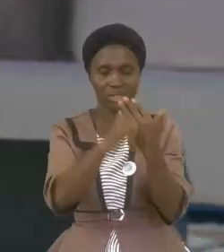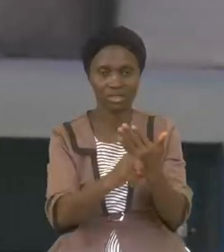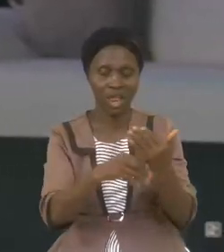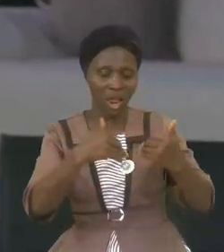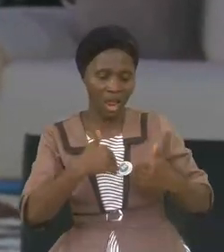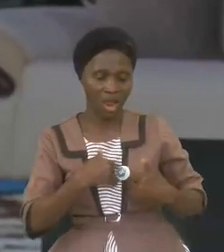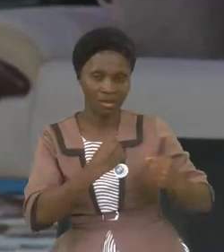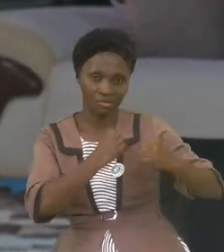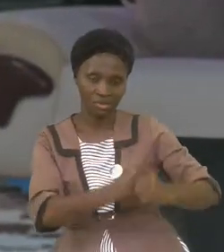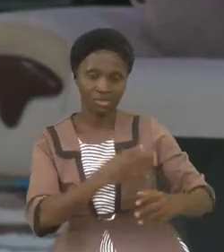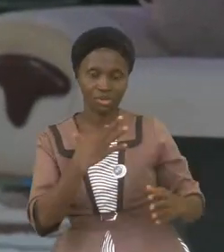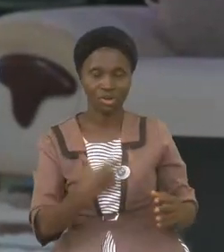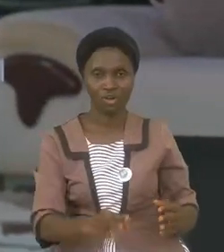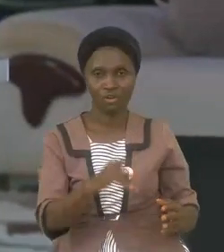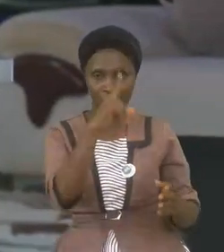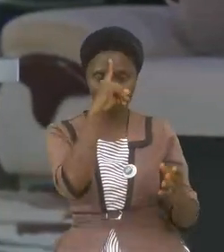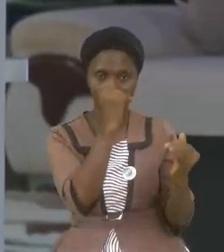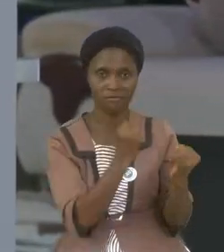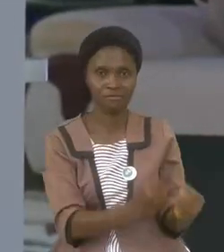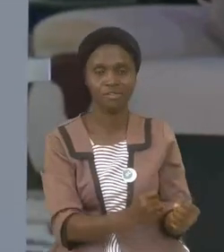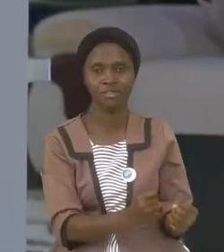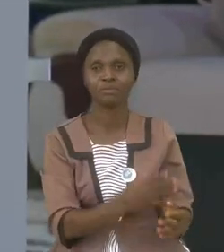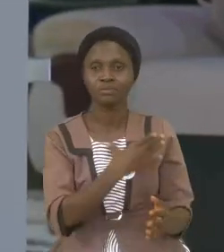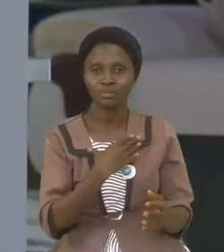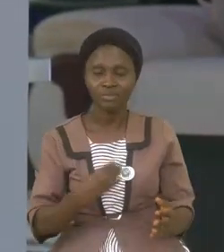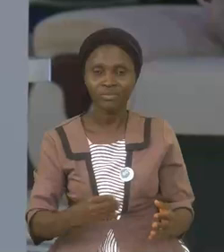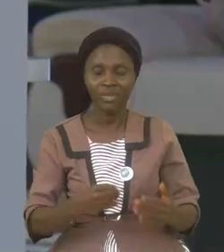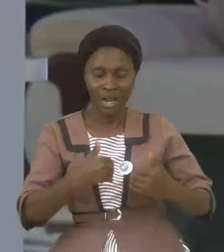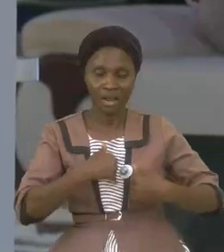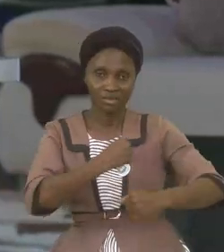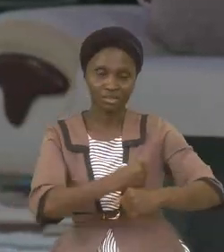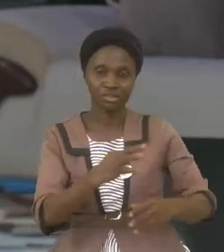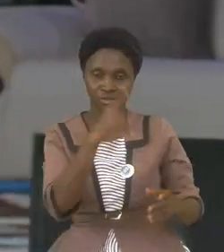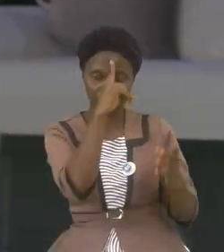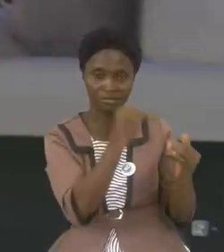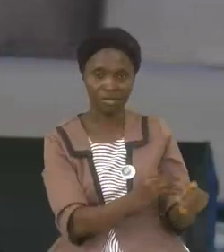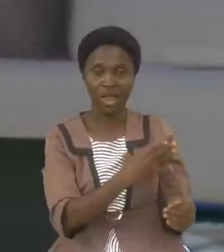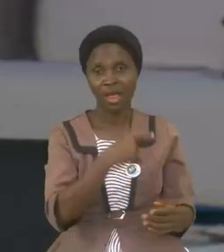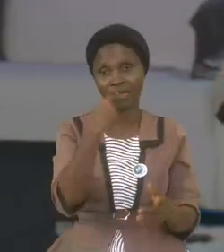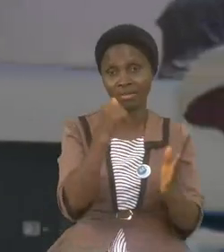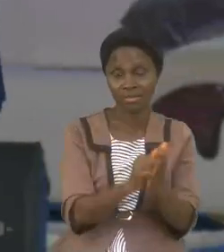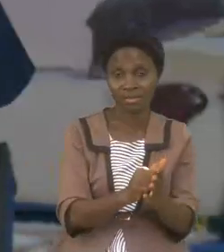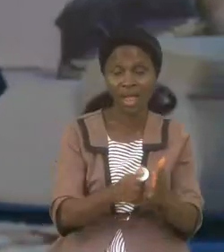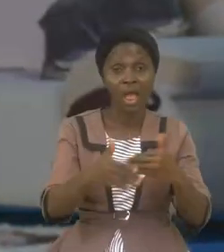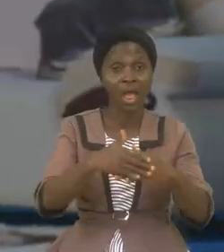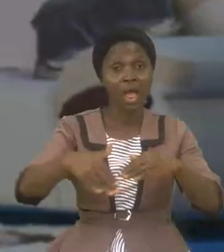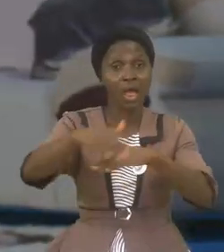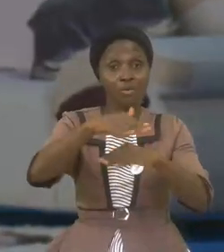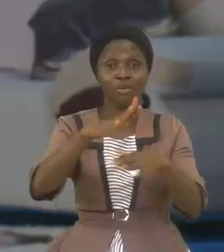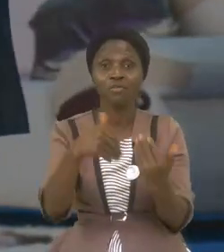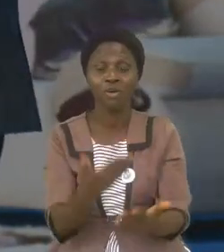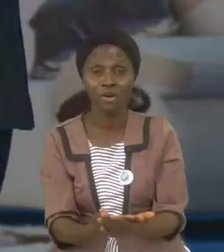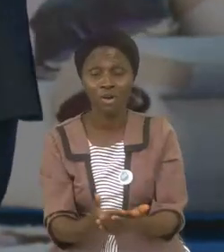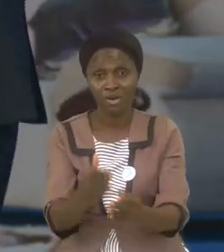des puissances des ténèbres, les incantations viennent, il a le bouclier de la foi. Il a fait un ronve qui le déstabilise. Il a